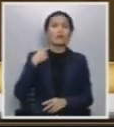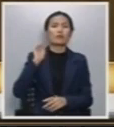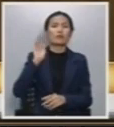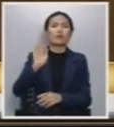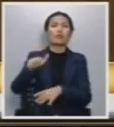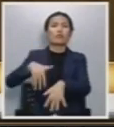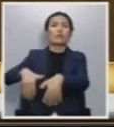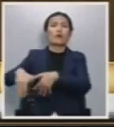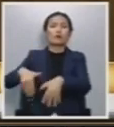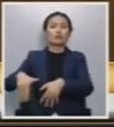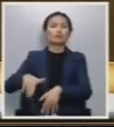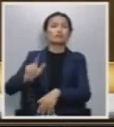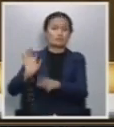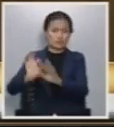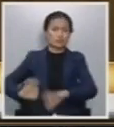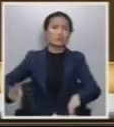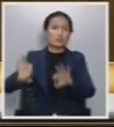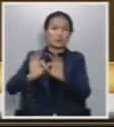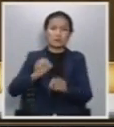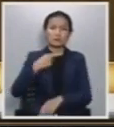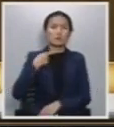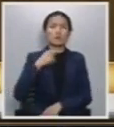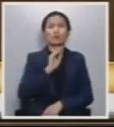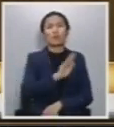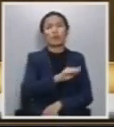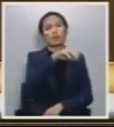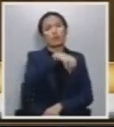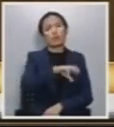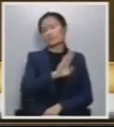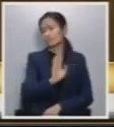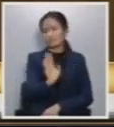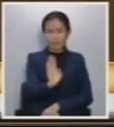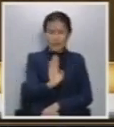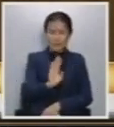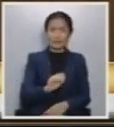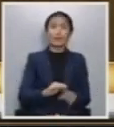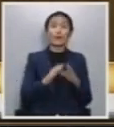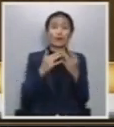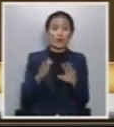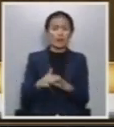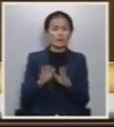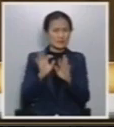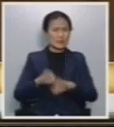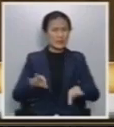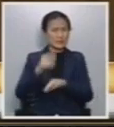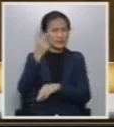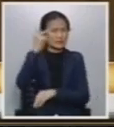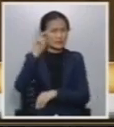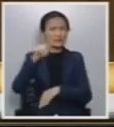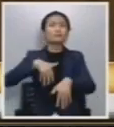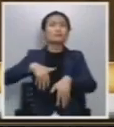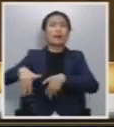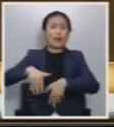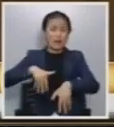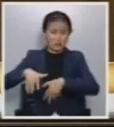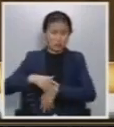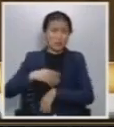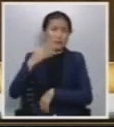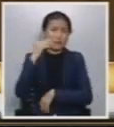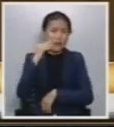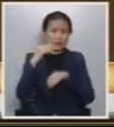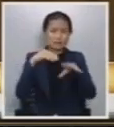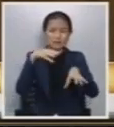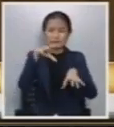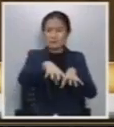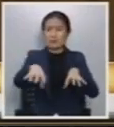ครับแล้วก็จะคำนึงถึงความอยู่ดีมีสุขของพี่น้องประชาชนใน38ตึกนั้นรวมทั้ง